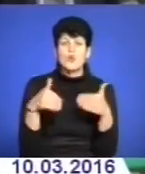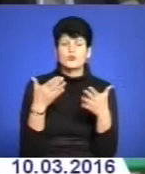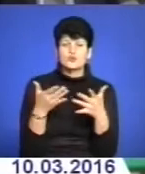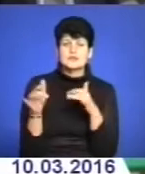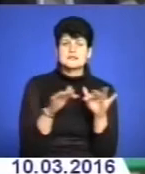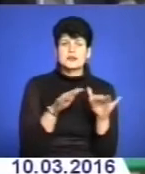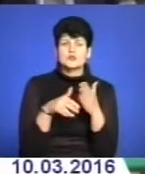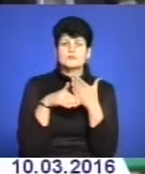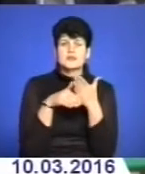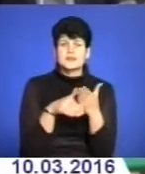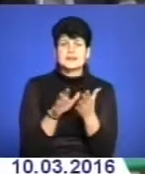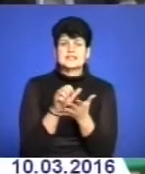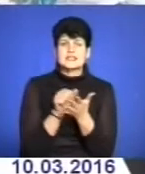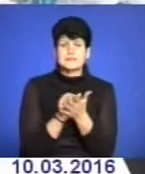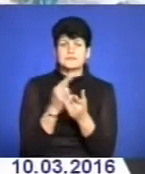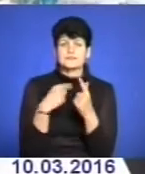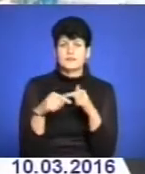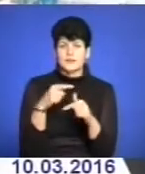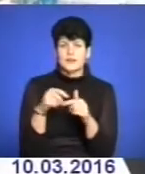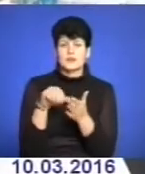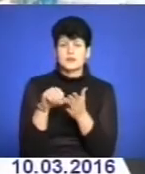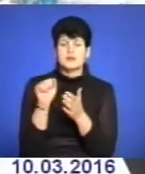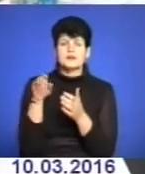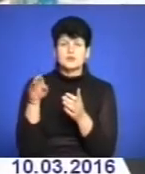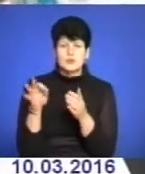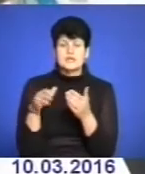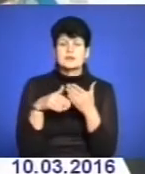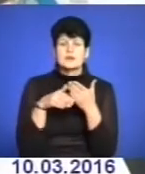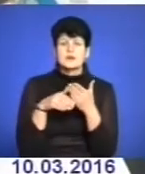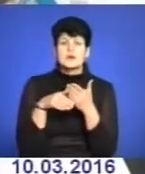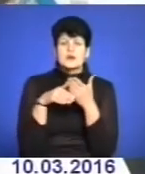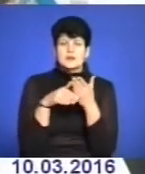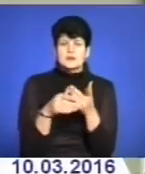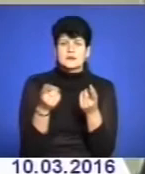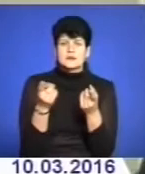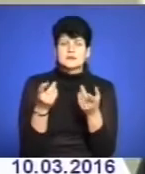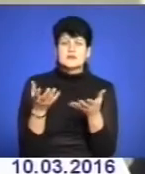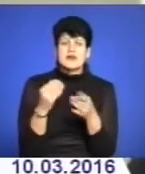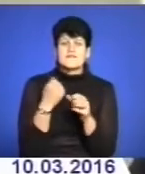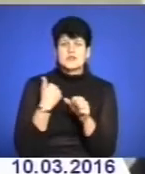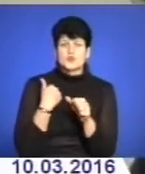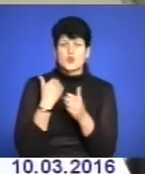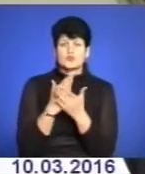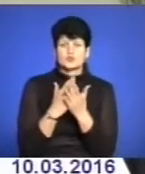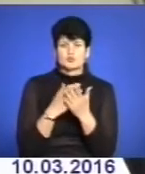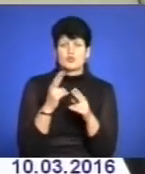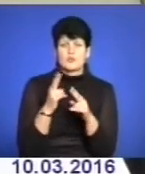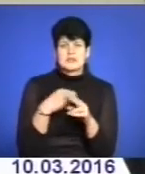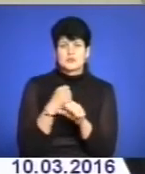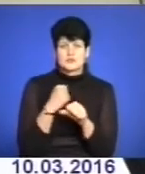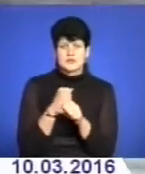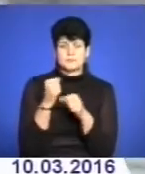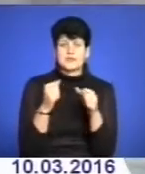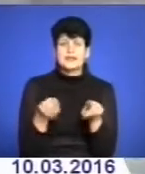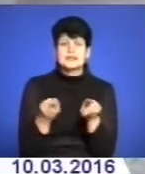заходів щодо сприяння зайнятості демобілізованих осіб, а також сприяти набору осіб із статусом безробітного на військову службу за контрактом. Внесли